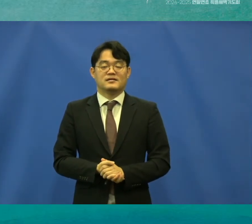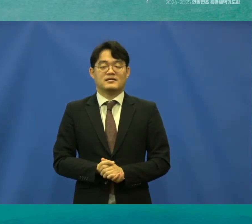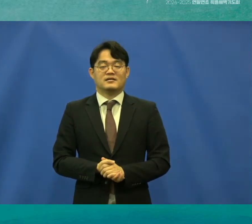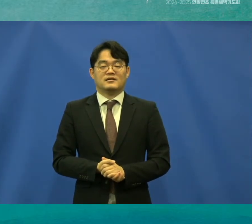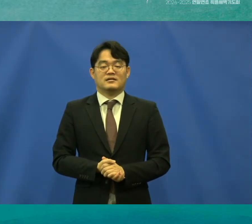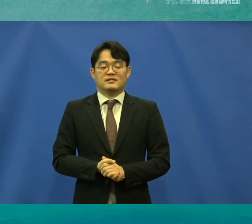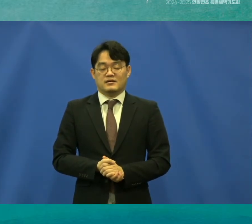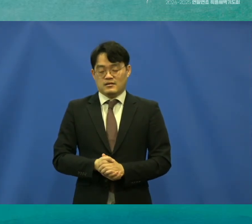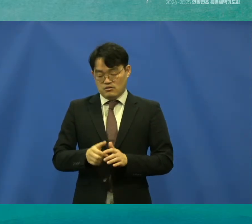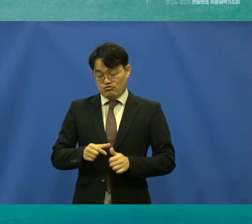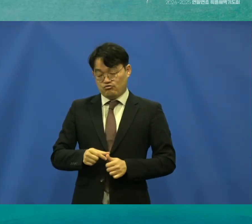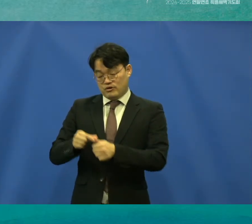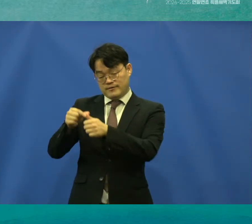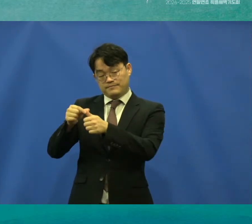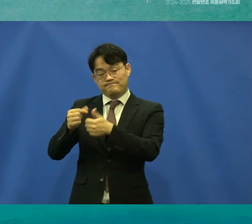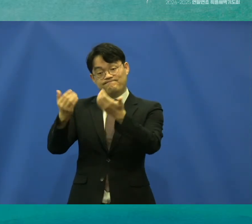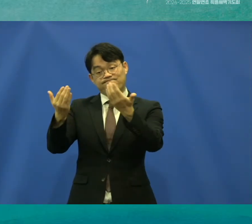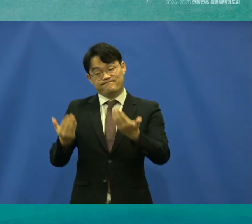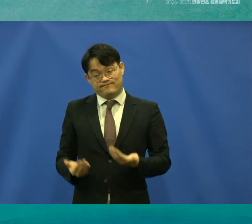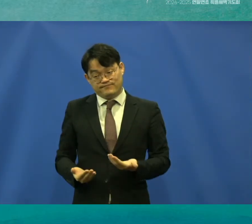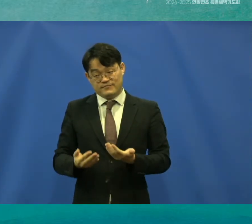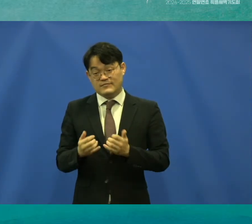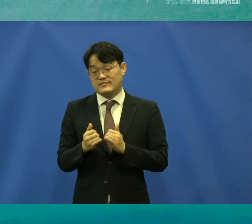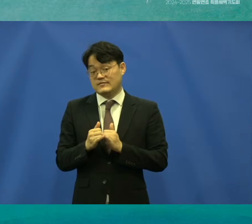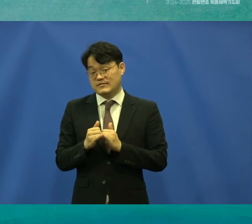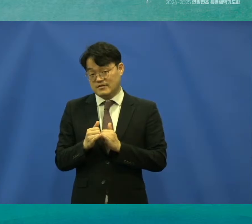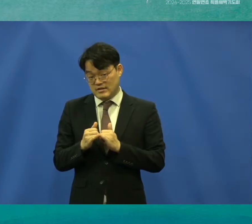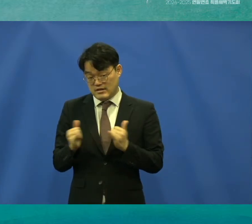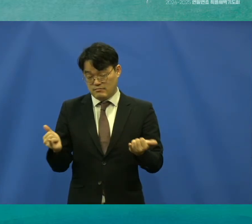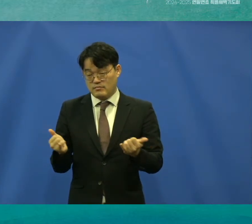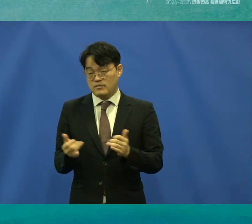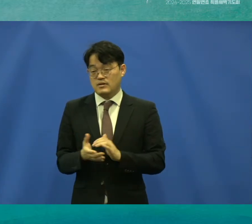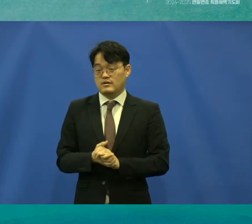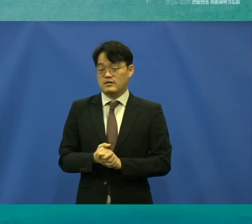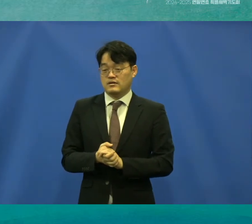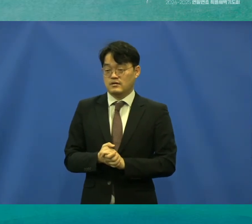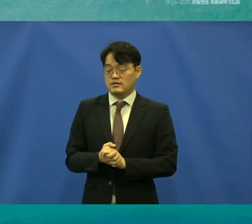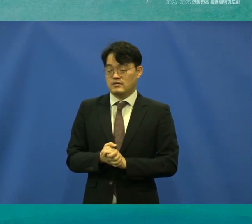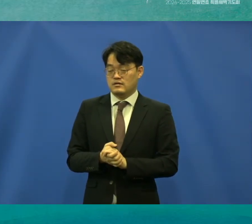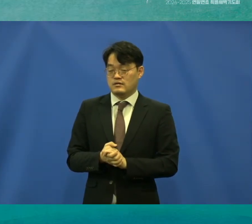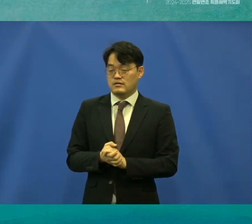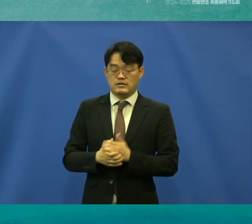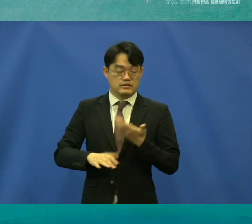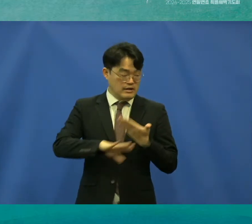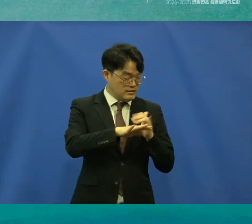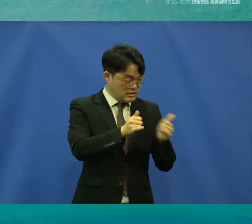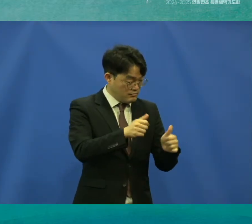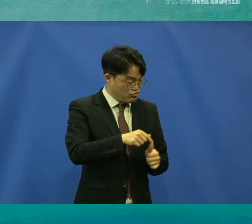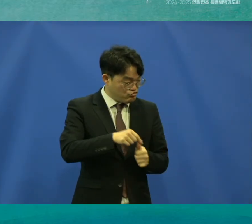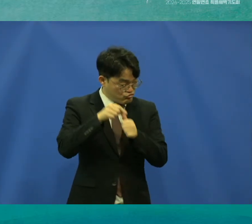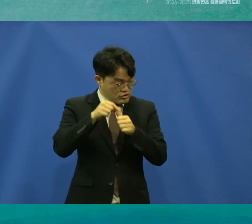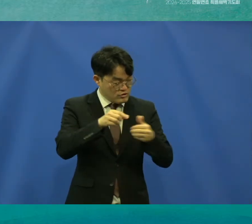구원받은 사람은 또 다른 사람을 구원의 길로 인도해내는 그 미션.